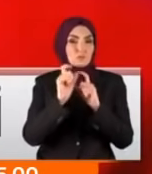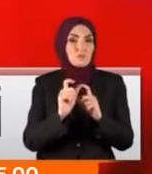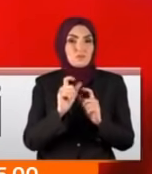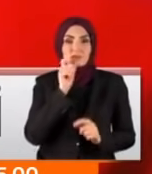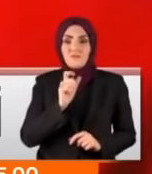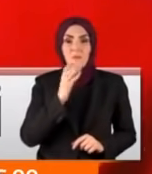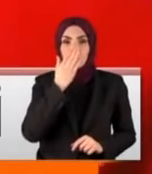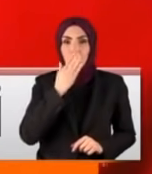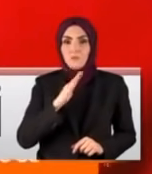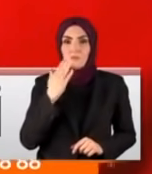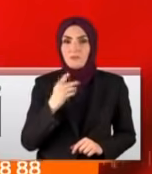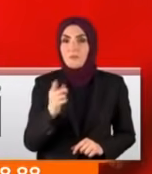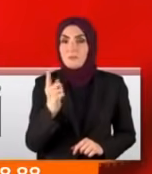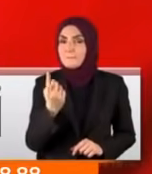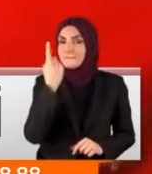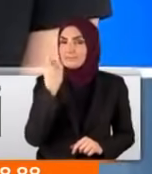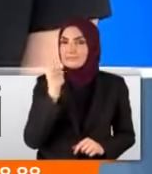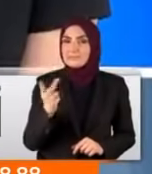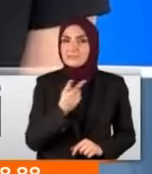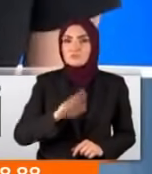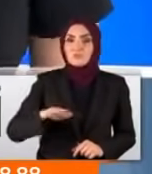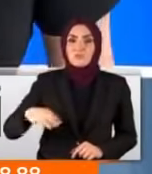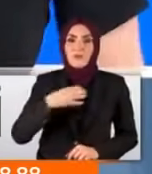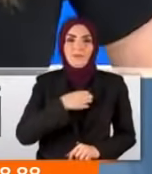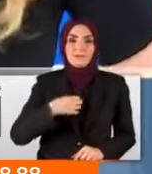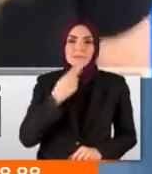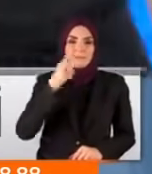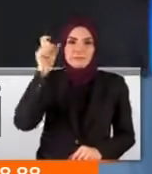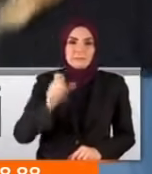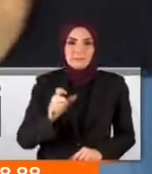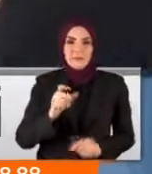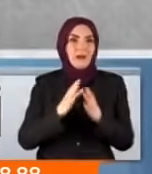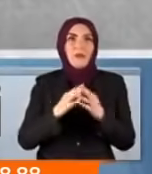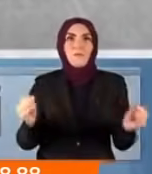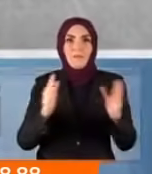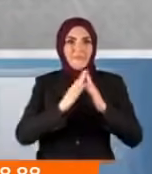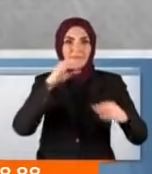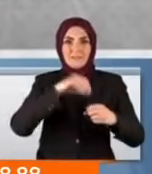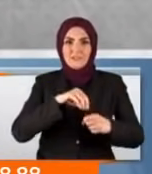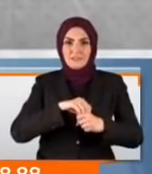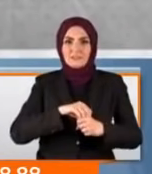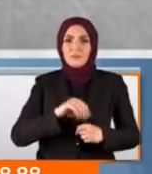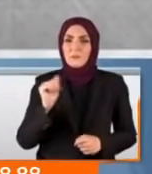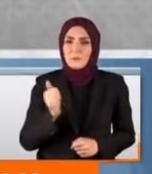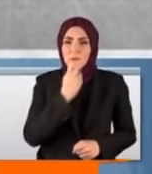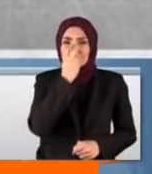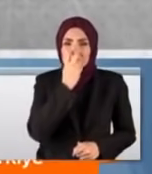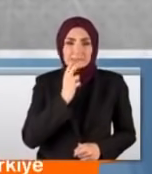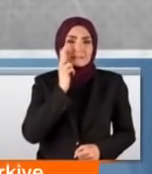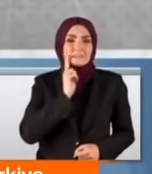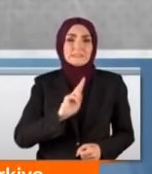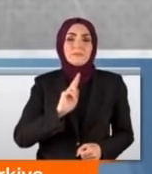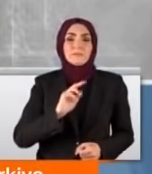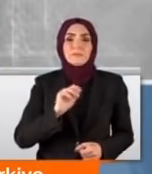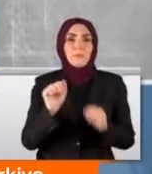de iki çocuk annesi kadının kaybolduğu evde neden geniş çaplı bir temizlik yapıldığıydı. Ev tertemiz. Bütün çöp kovalarına kadar